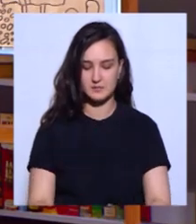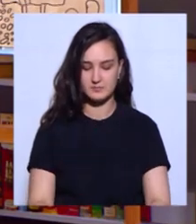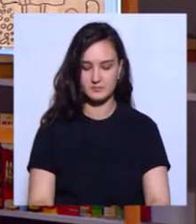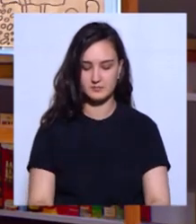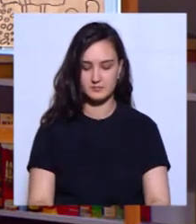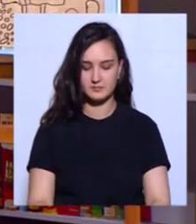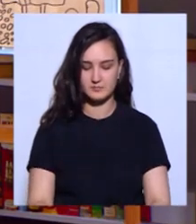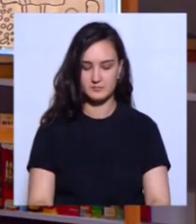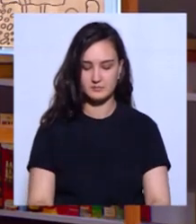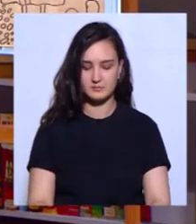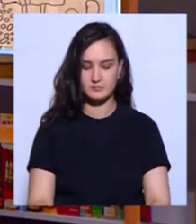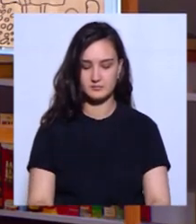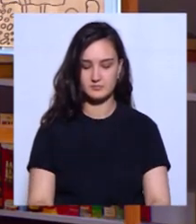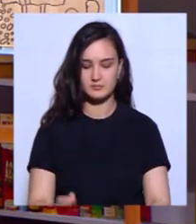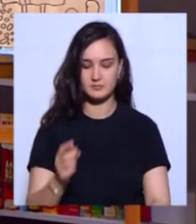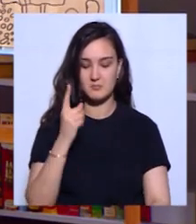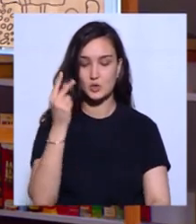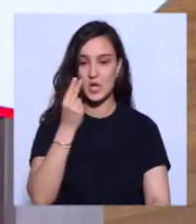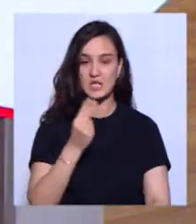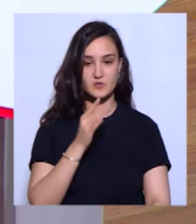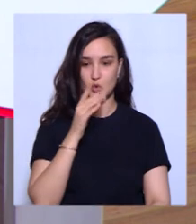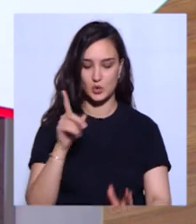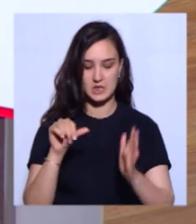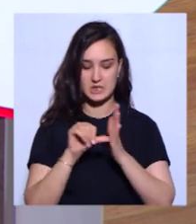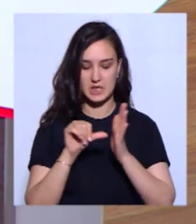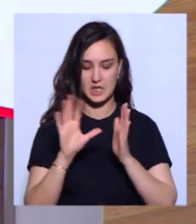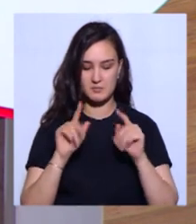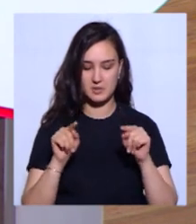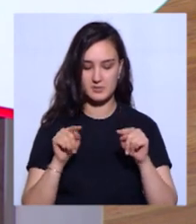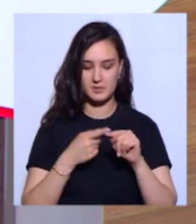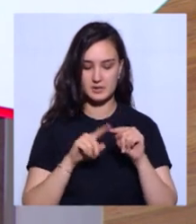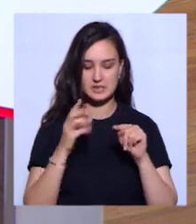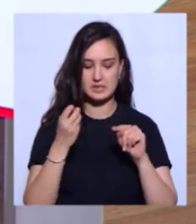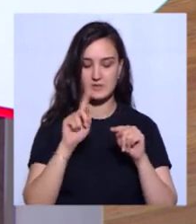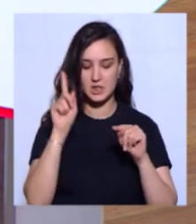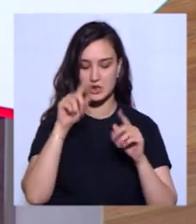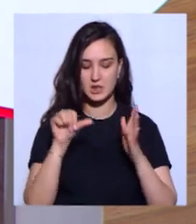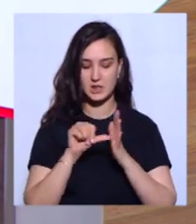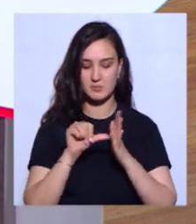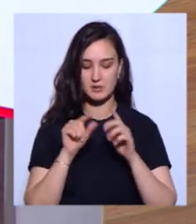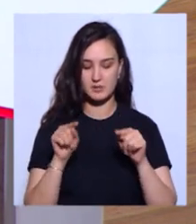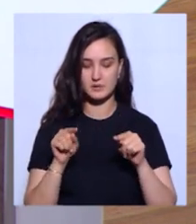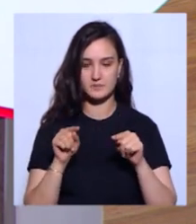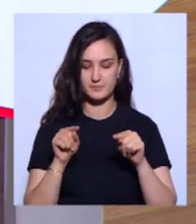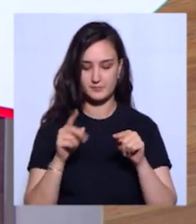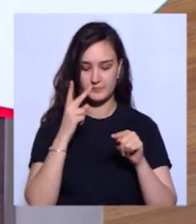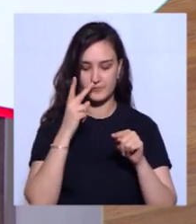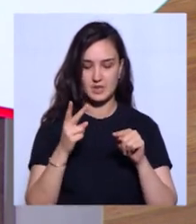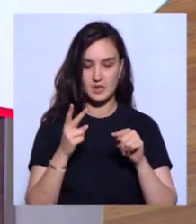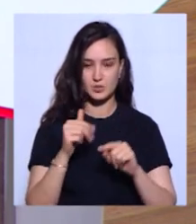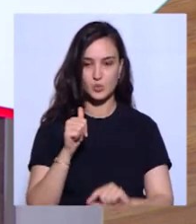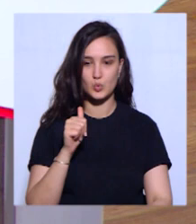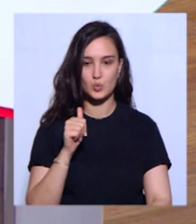ეს მარტო ხატვის დროს კი არ მოგეხმარებათ. ისეთ კიდე რა შემოგეხმარებათ? ნახეთ როგორ გავიდა